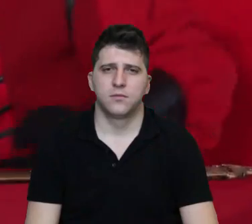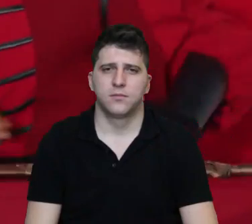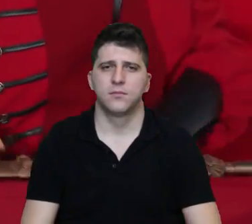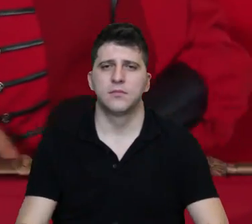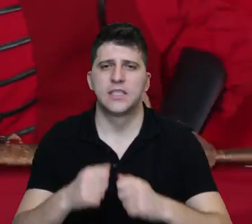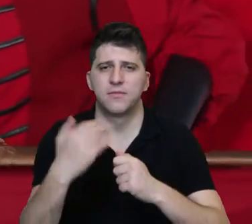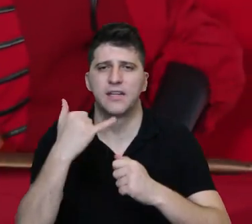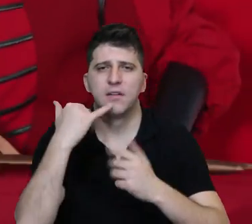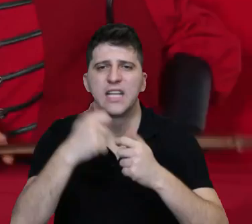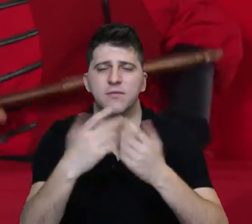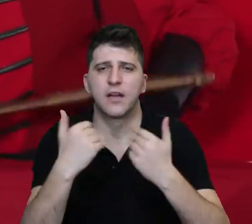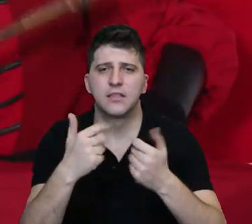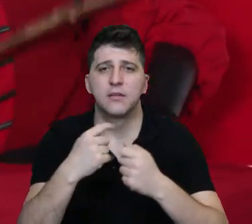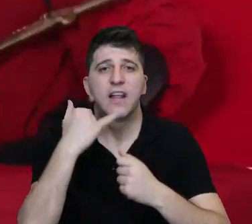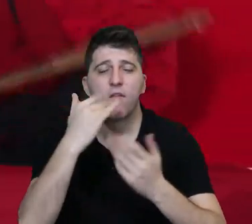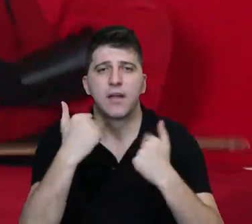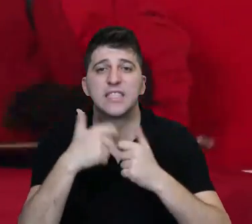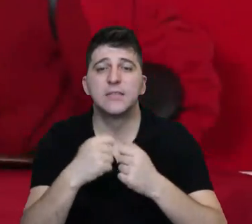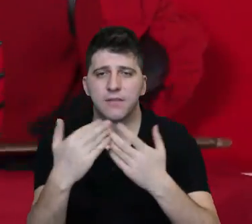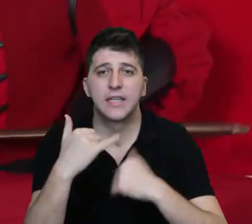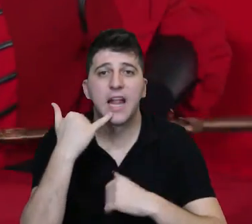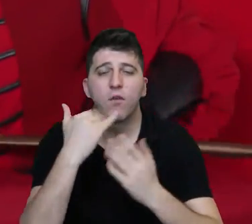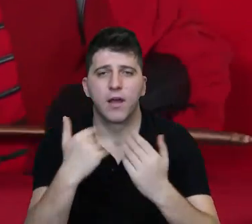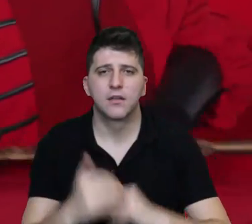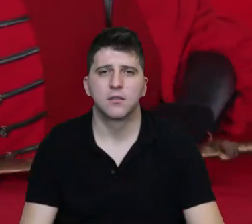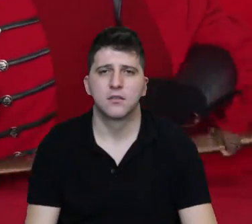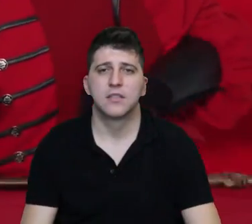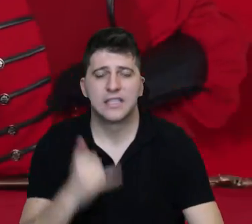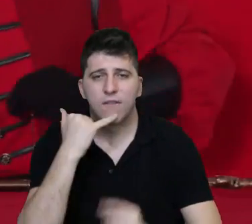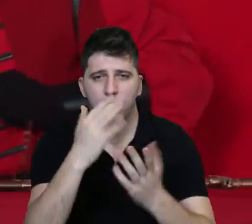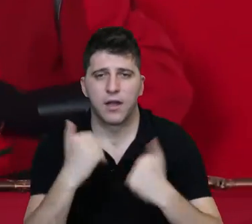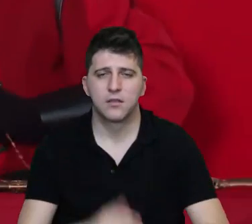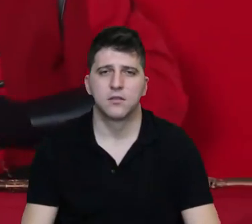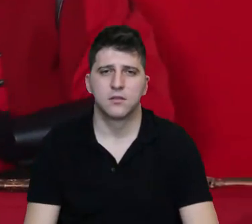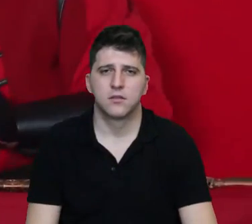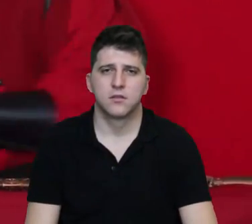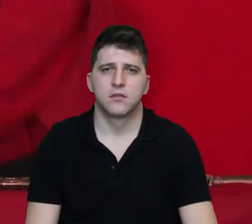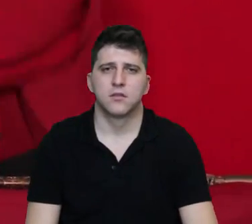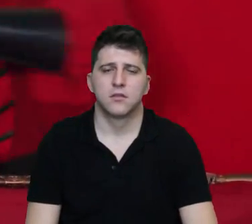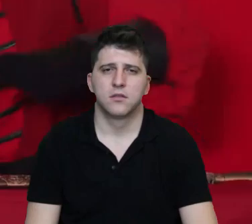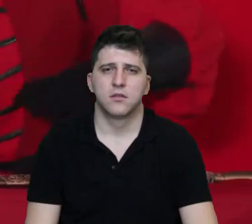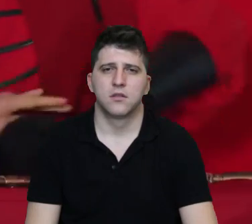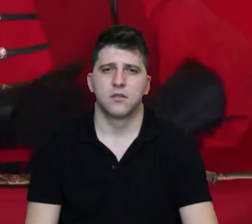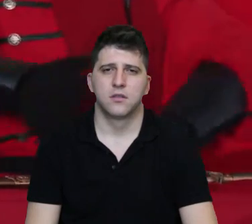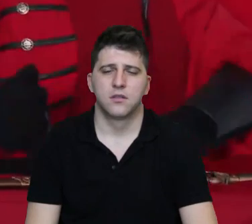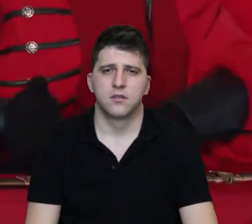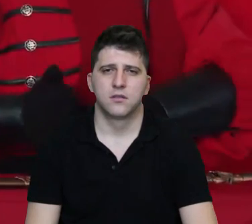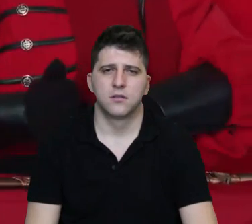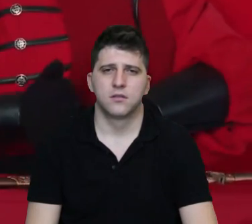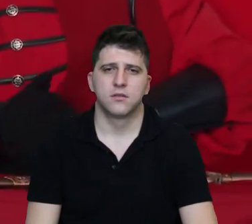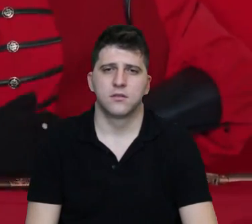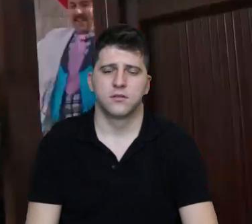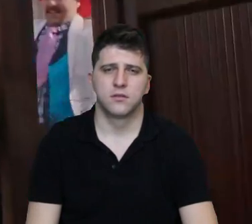Tesbih ver. Telefonu ver. Tesbih ver. Telefonu ver. Tesbih ver. Telefonu ver. Çekiştire çekiştire aldılar.